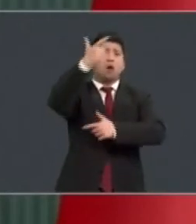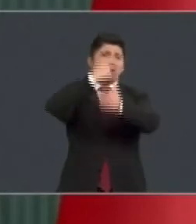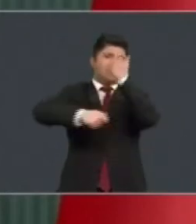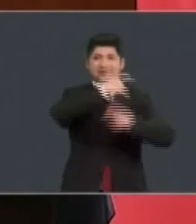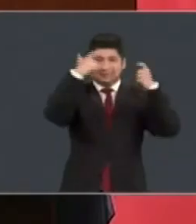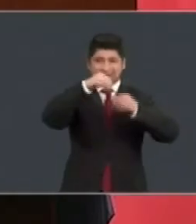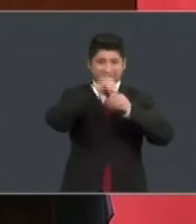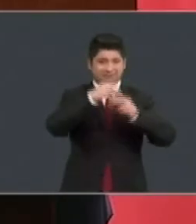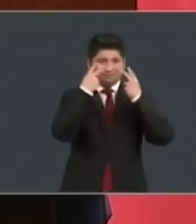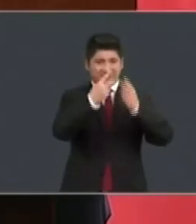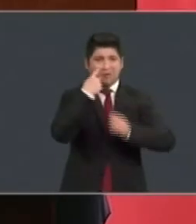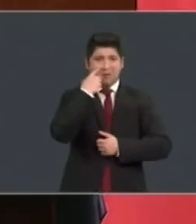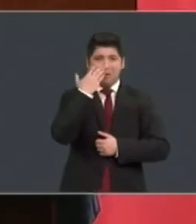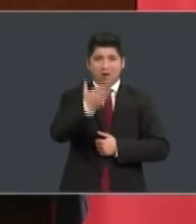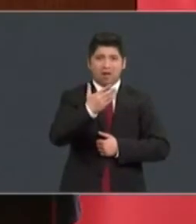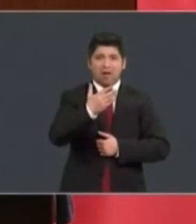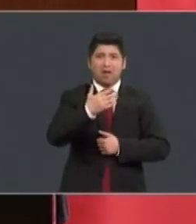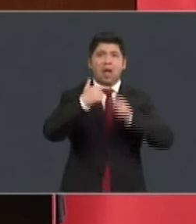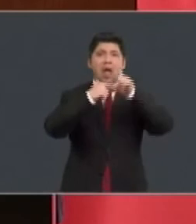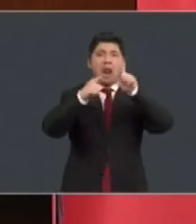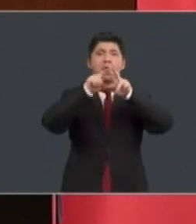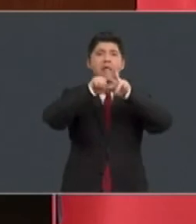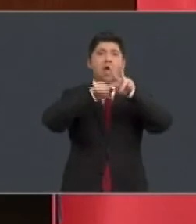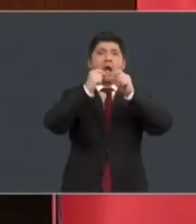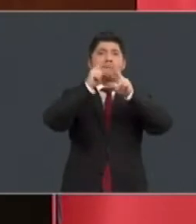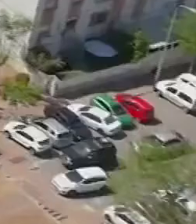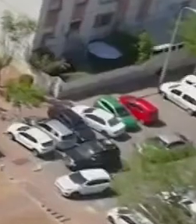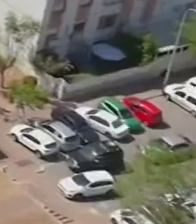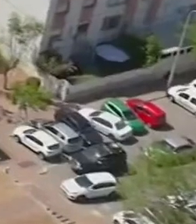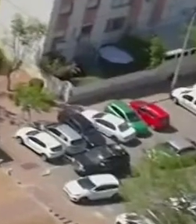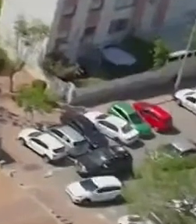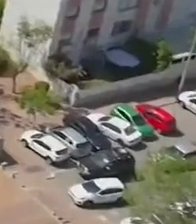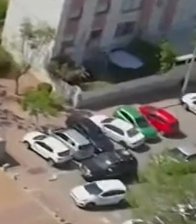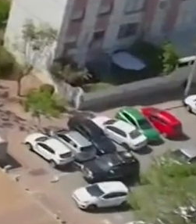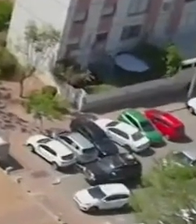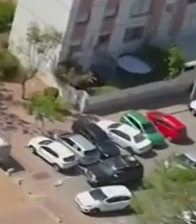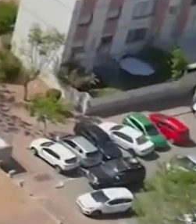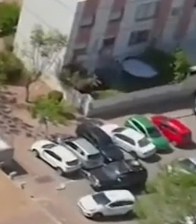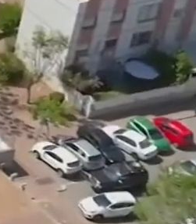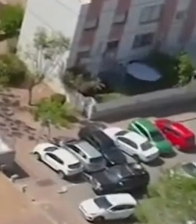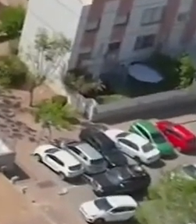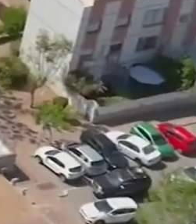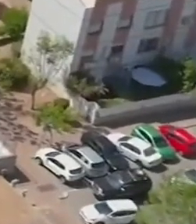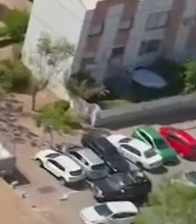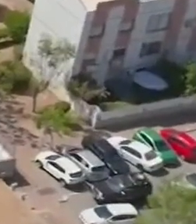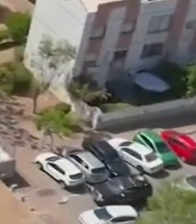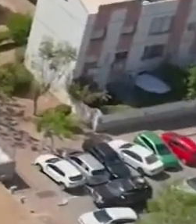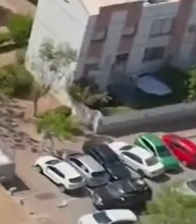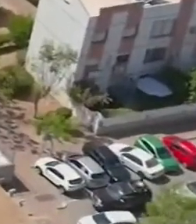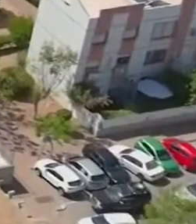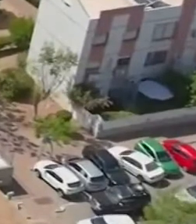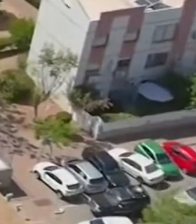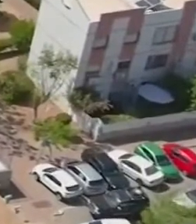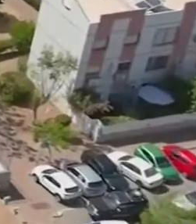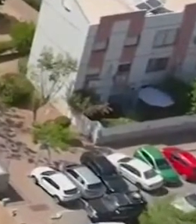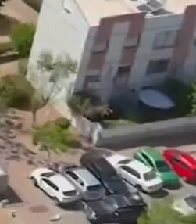ทรายที่หน้าที่ประธานาธิบดีโจไบเดนใช้ถือว่าเป็นคำที่เปราะบางมากสำหรับผู้นำตุรกีและจบเล่นเป็น